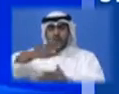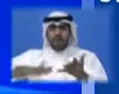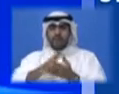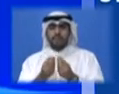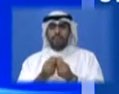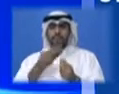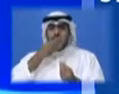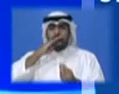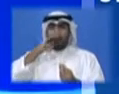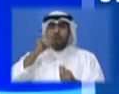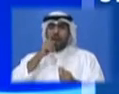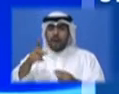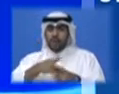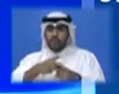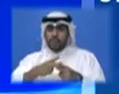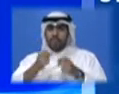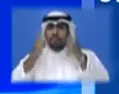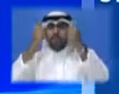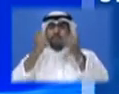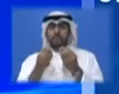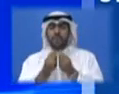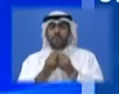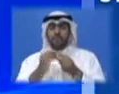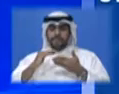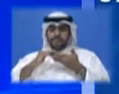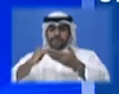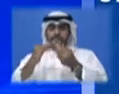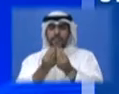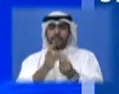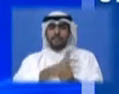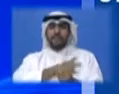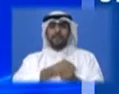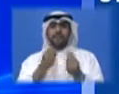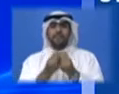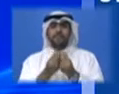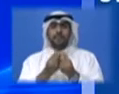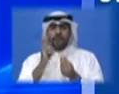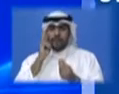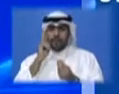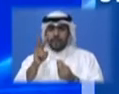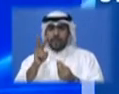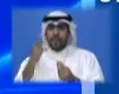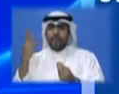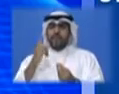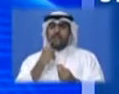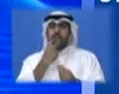الداعم للحق الفلسطيني في إقامة دولته المستقلة بموجب حدود